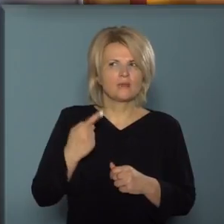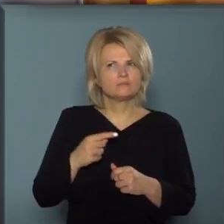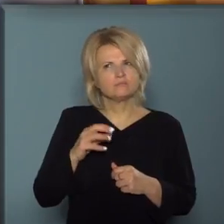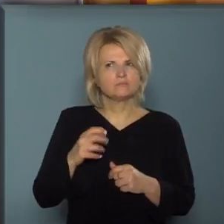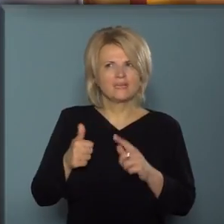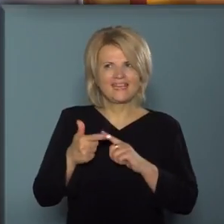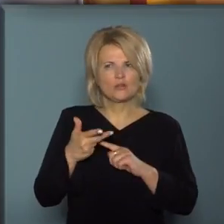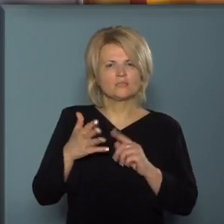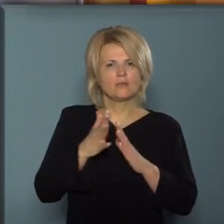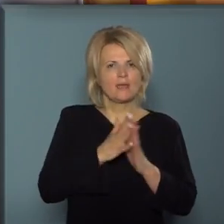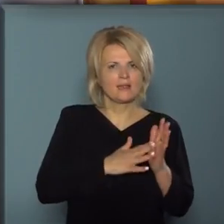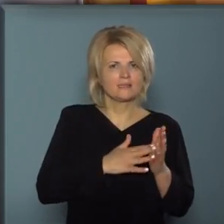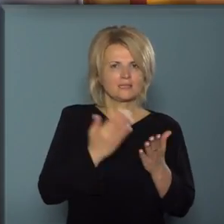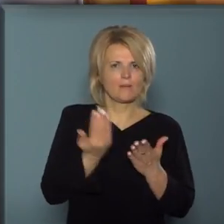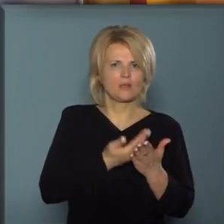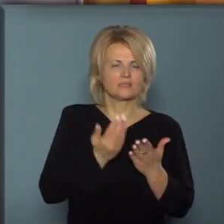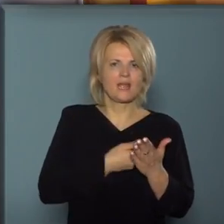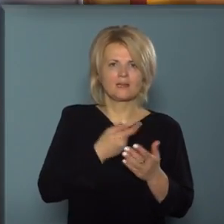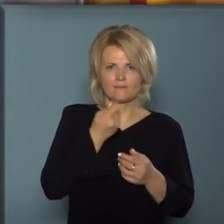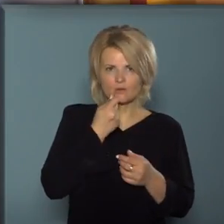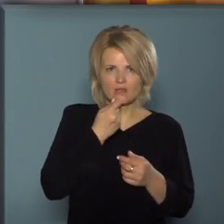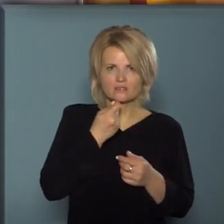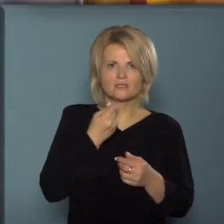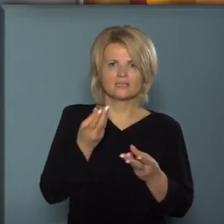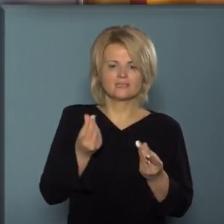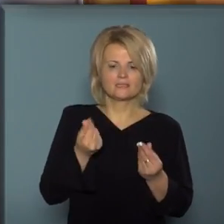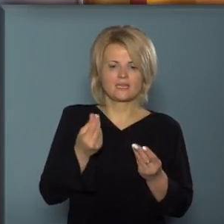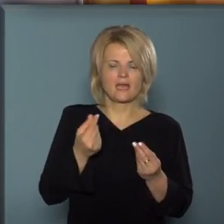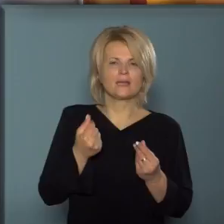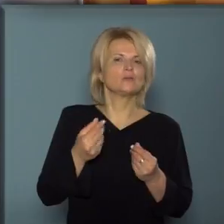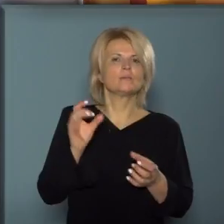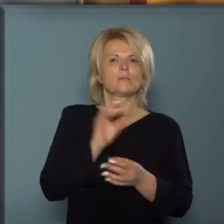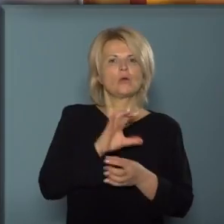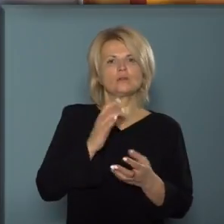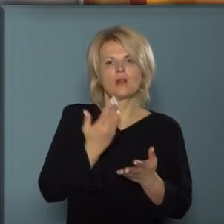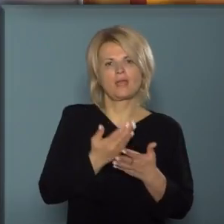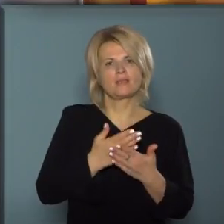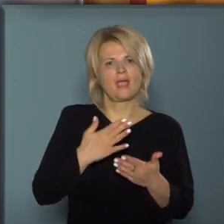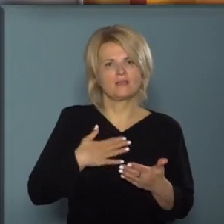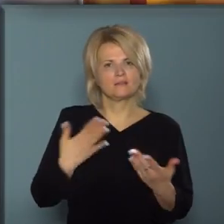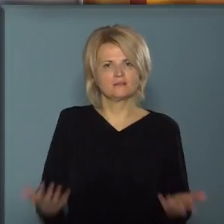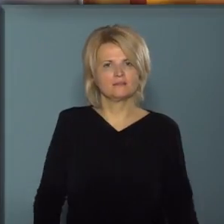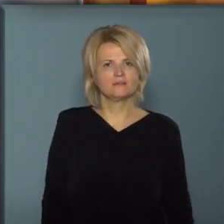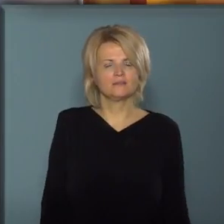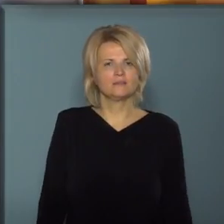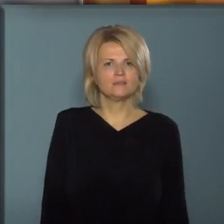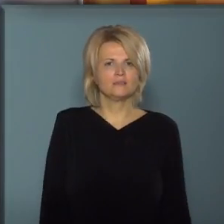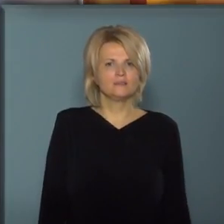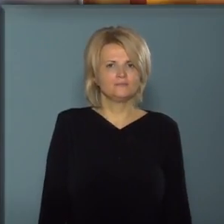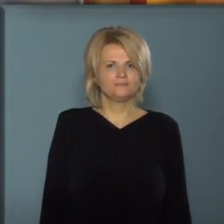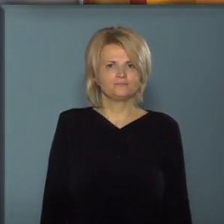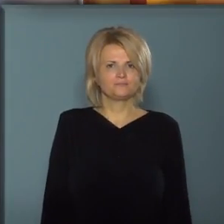is használni szert ahhoz, hogy önmagam tudjak lenni, és felhőtlen, boldog érzéseim